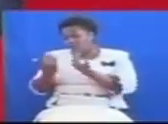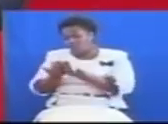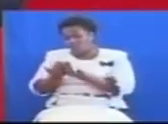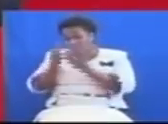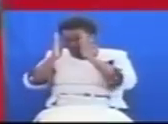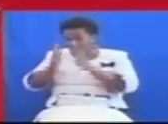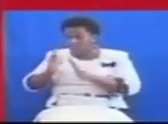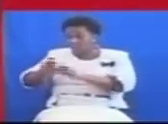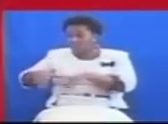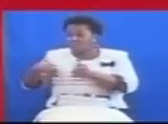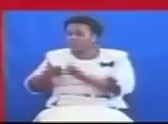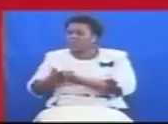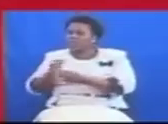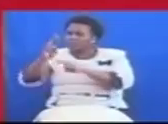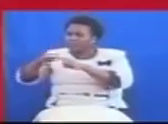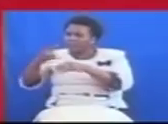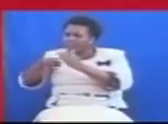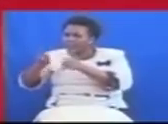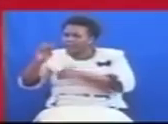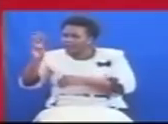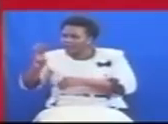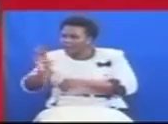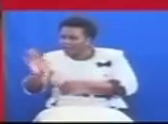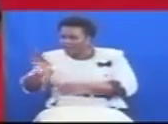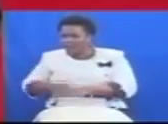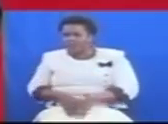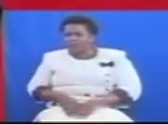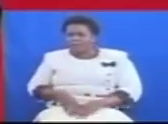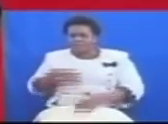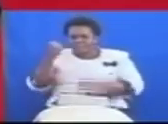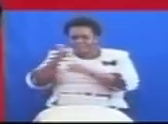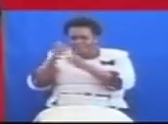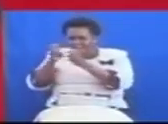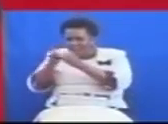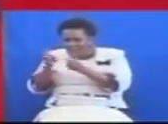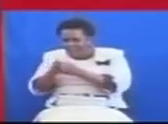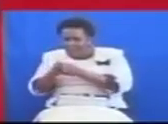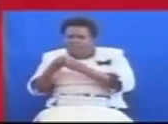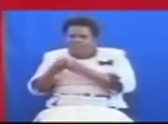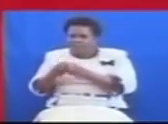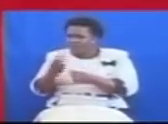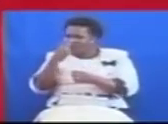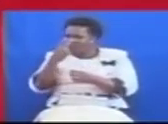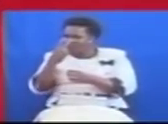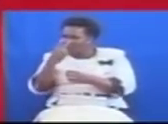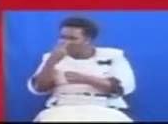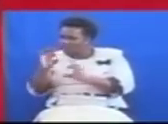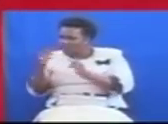watafanya na TANROADS watafanya tathmini, kama ikikidhi vigezo basi itakuwa ni vizuri ikapandishwa hadhi ili kuweza